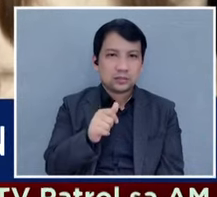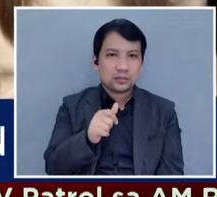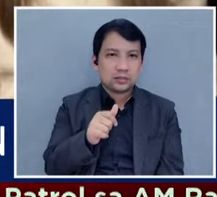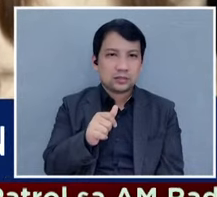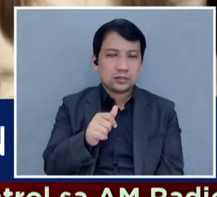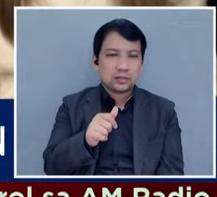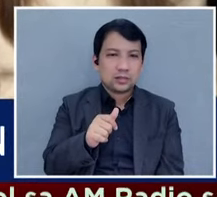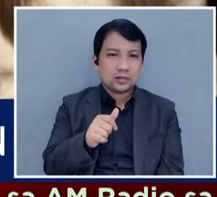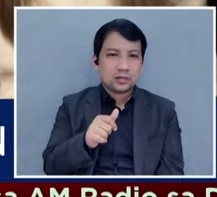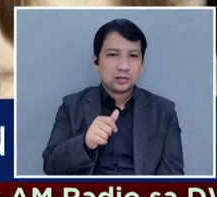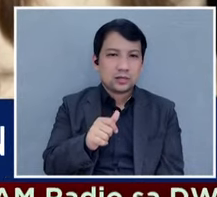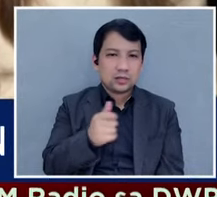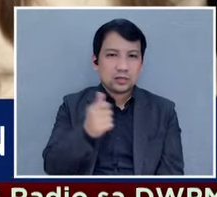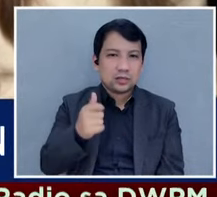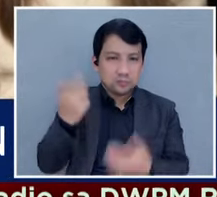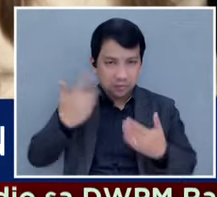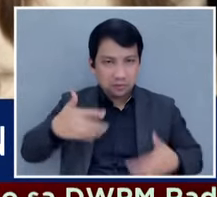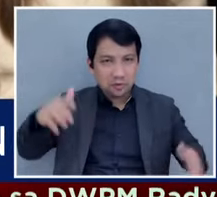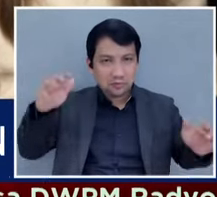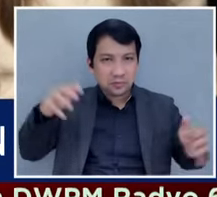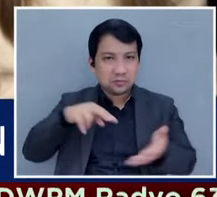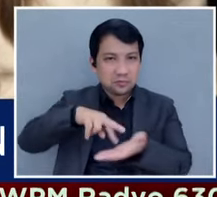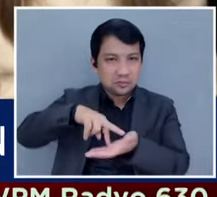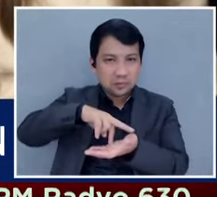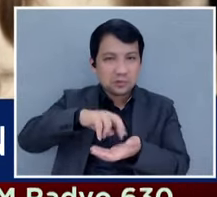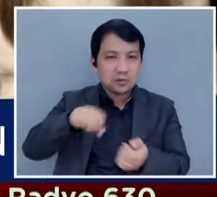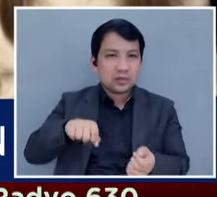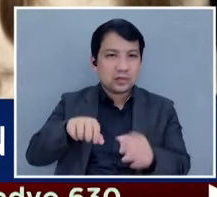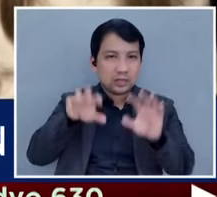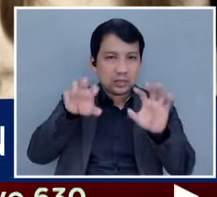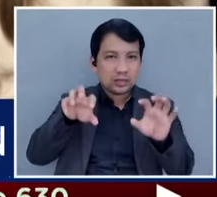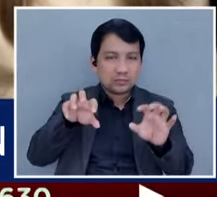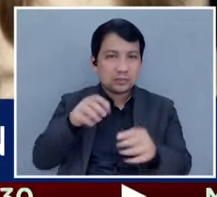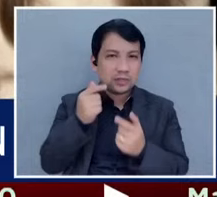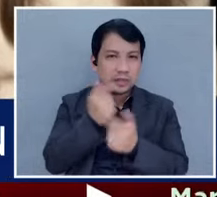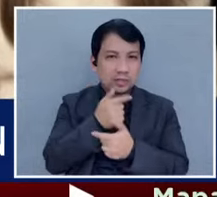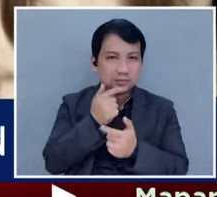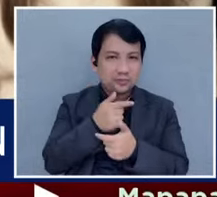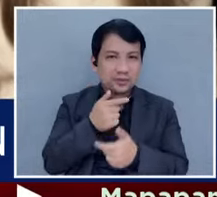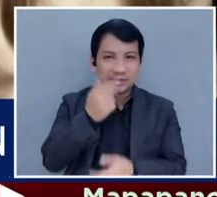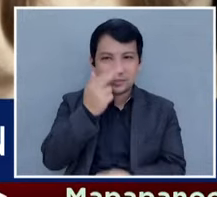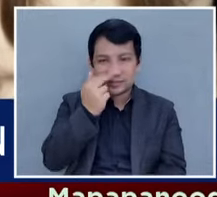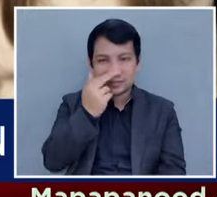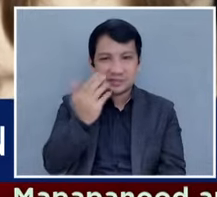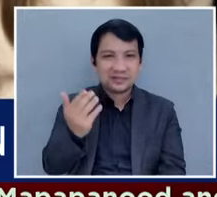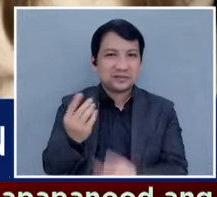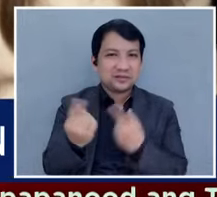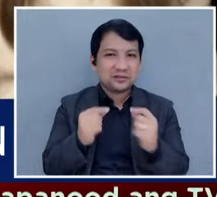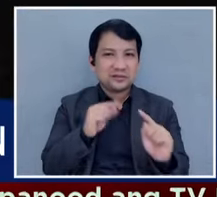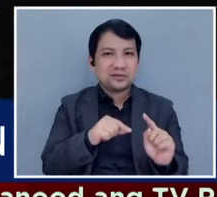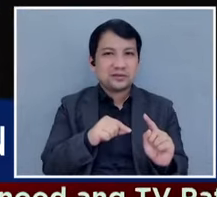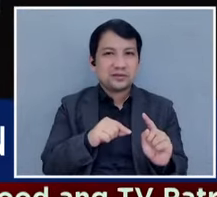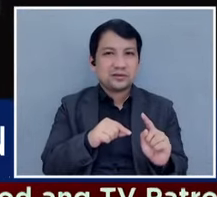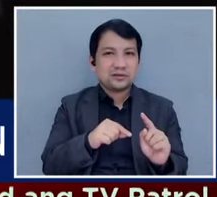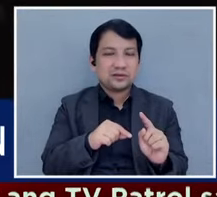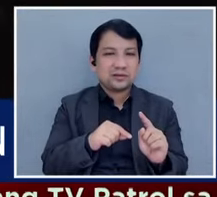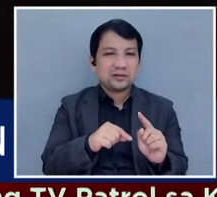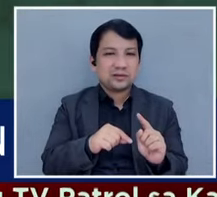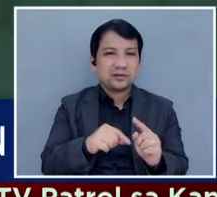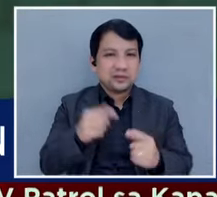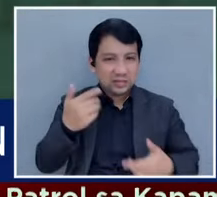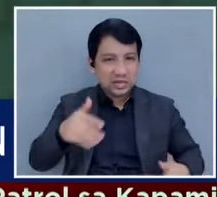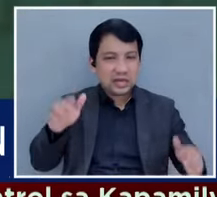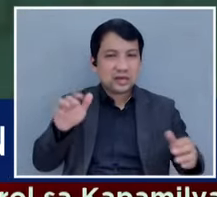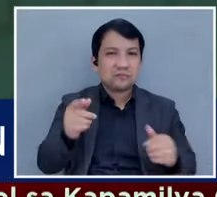is terrifying but also kind of hilarious in that everything that she does is balletic. Ito ang